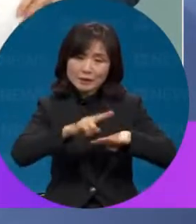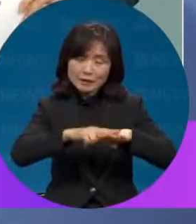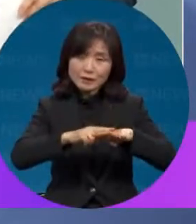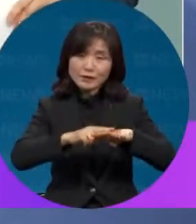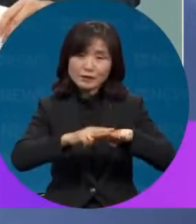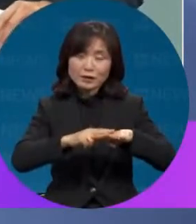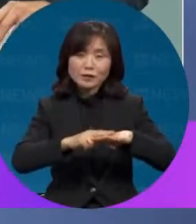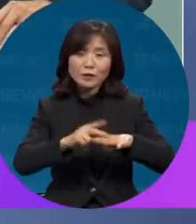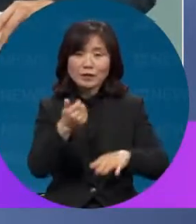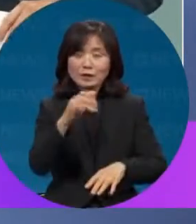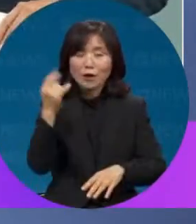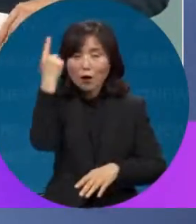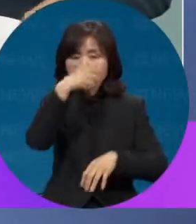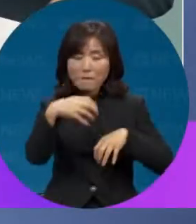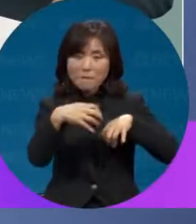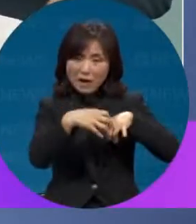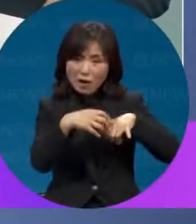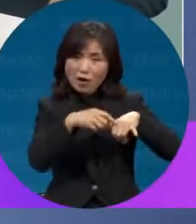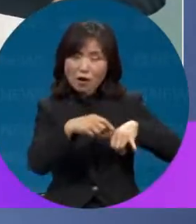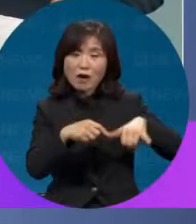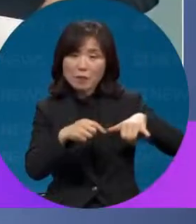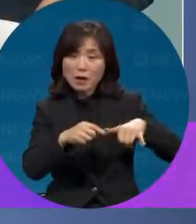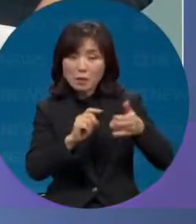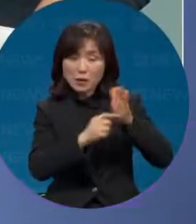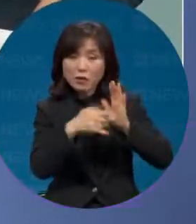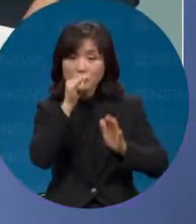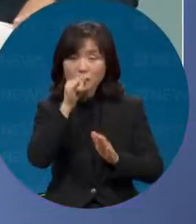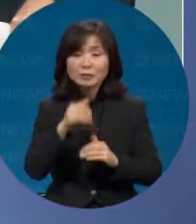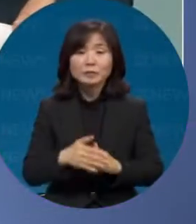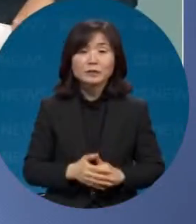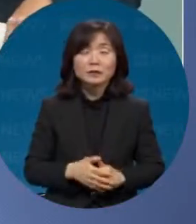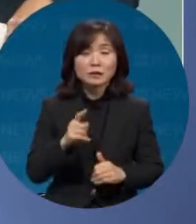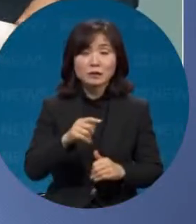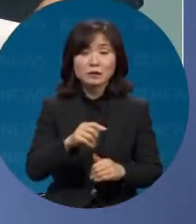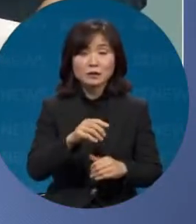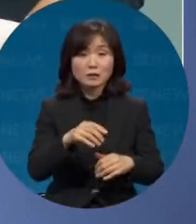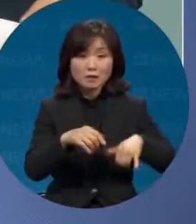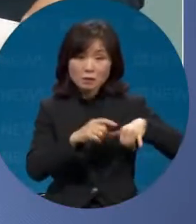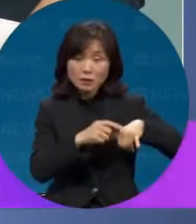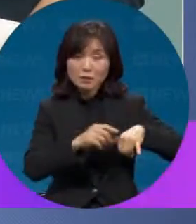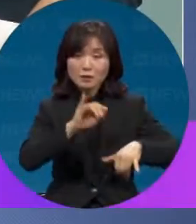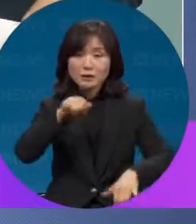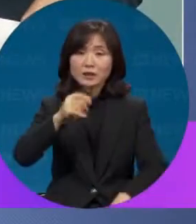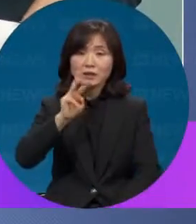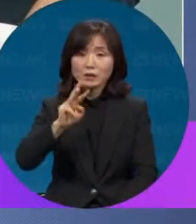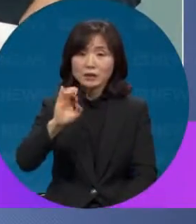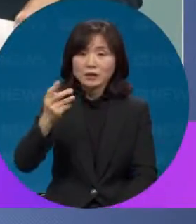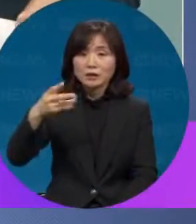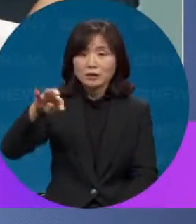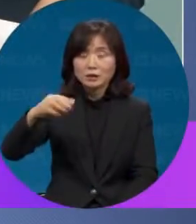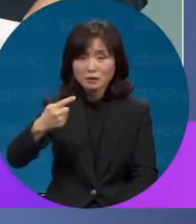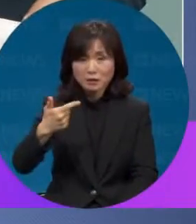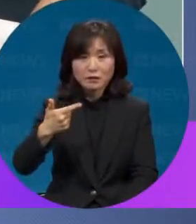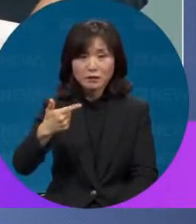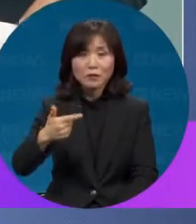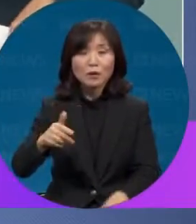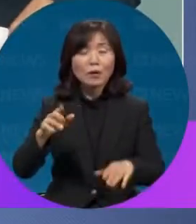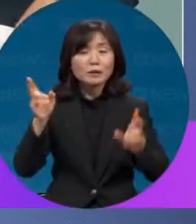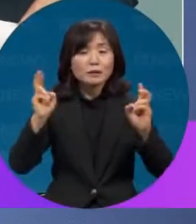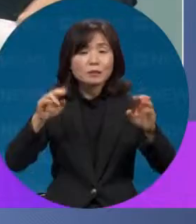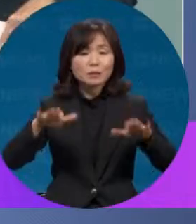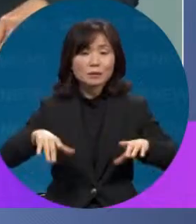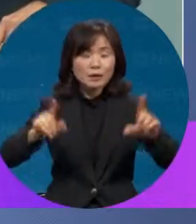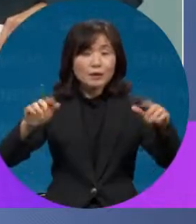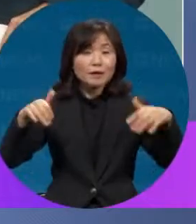다른 가방에 선보였습니다 하니가 도배된 이 가방에는 jw & 쓰니 올해 가을 겨울용 제품으로 출시할